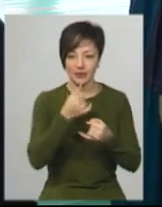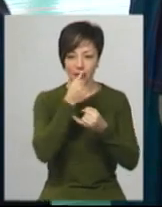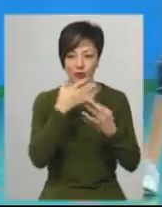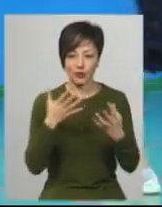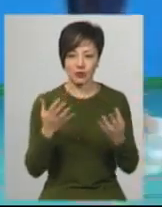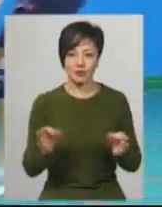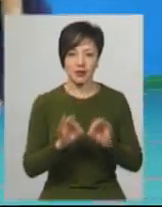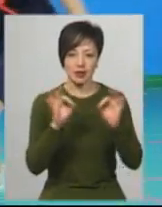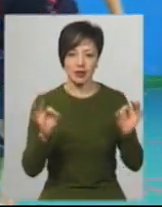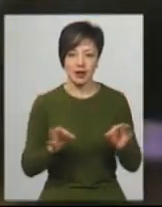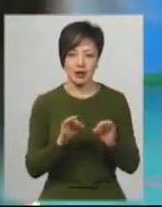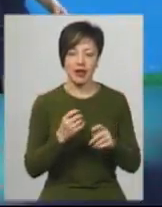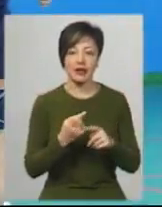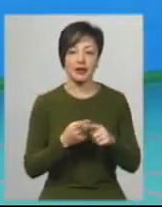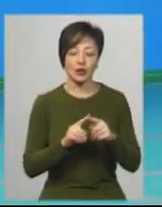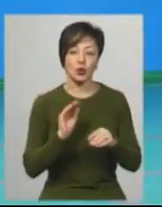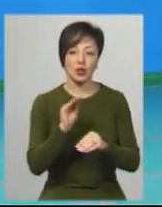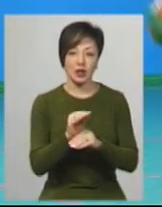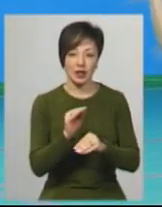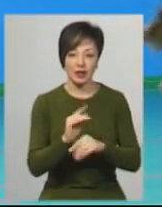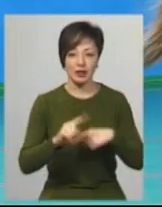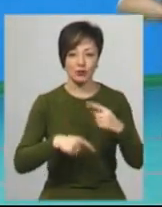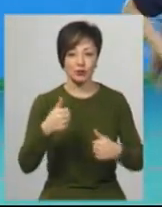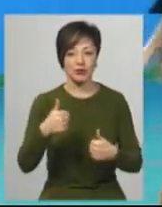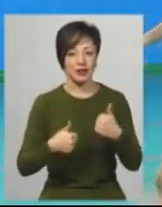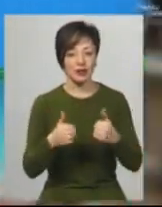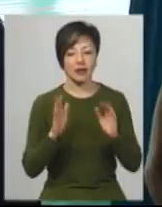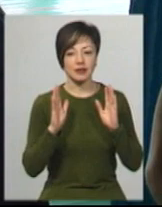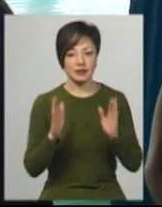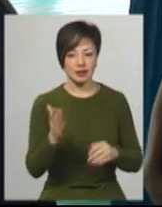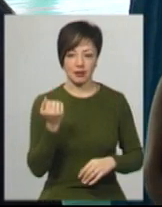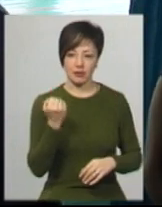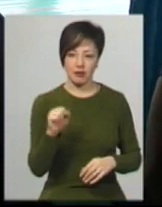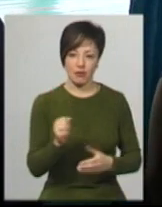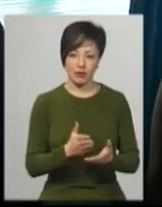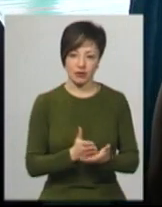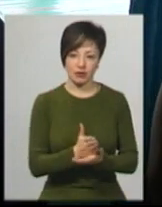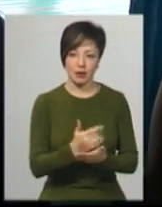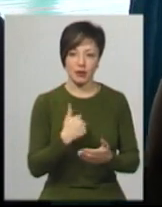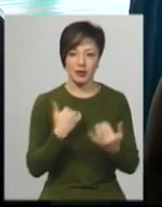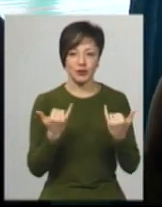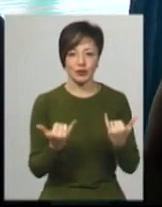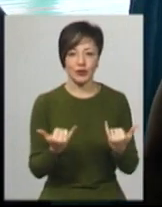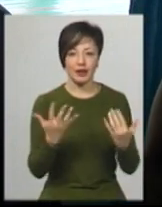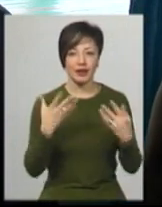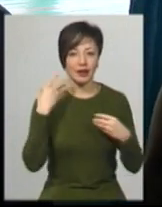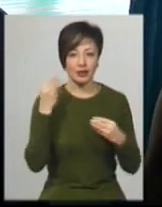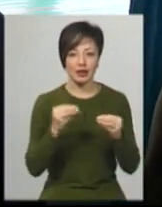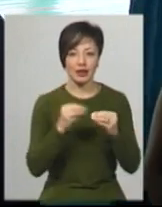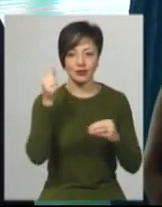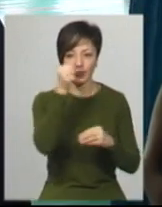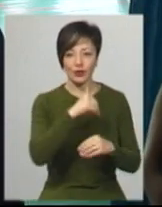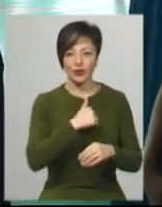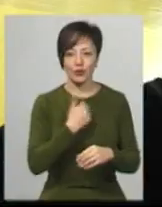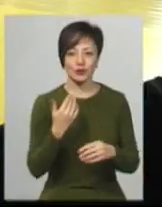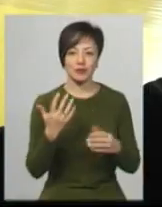можемо ніяк. Анація додає, на наступних іграх налаштована тільки на перемогу. У мене сьогодні день народження, мені 10 років, і я хочу, щоб ми виграли